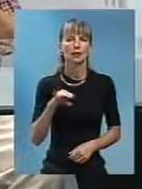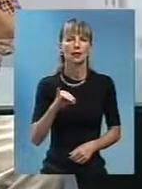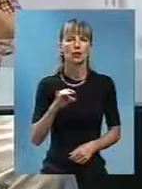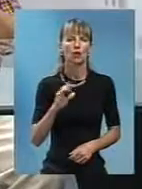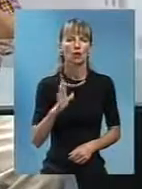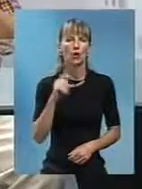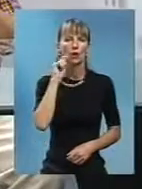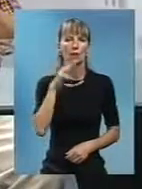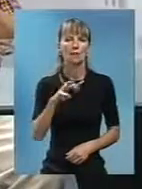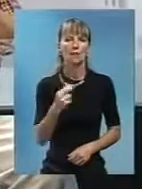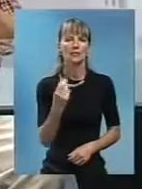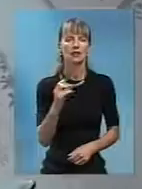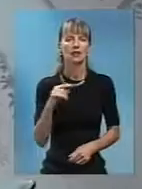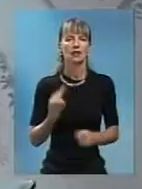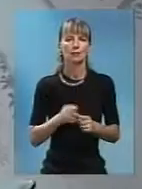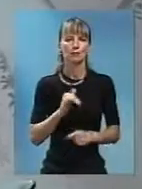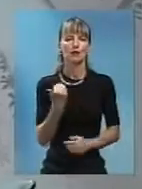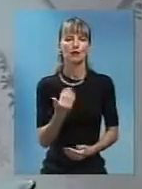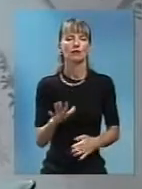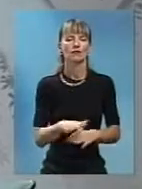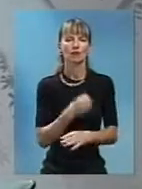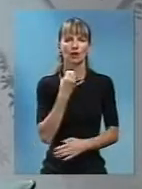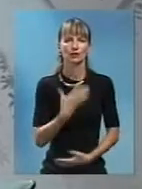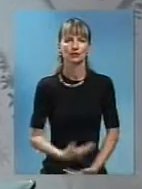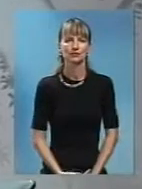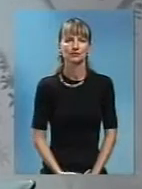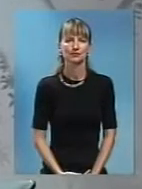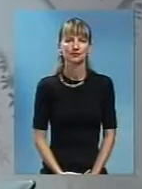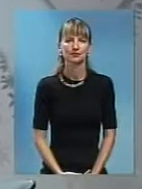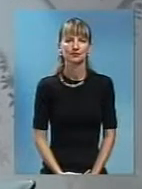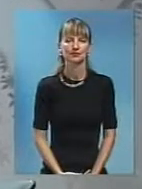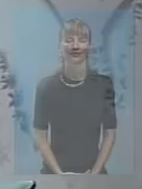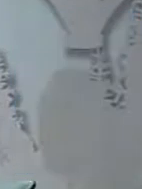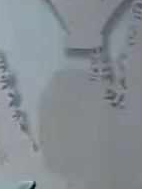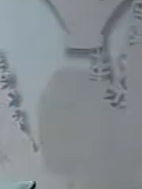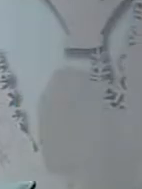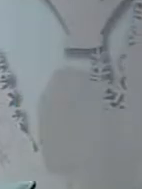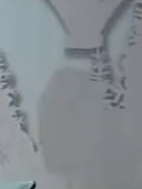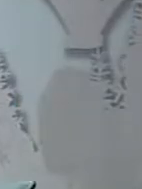український меценат. На цьому прощаюся з вами. На все добре. Дякуємо вам. На все добре.